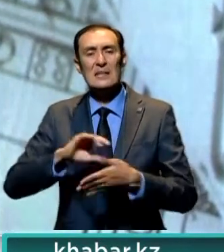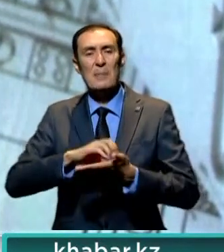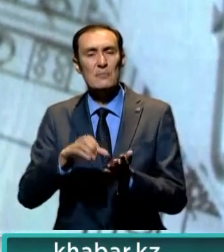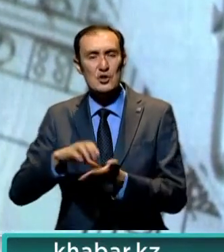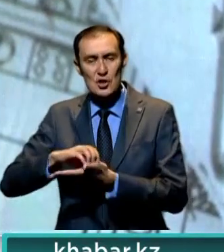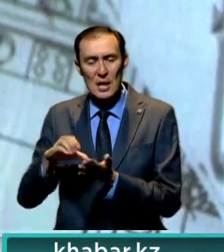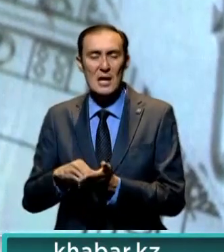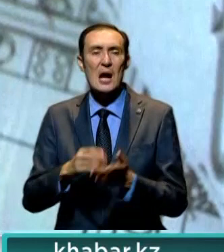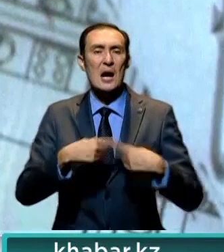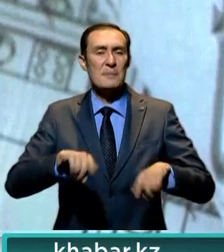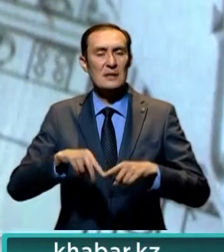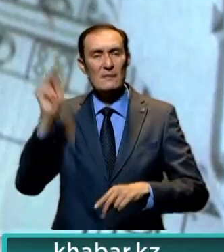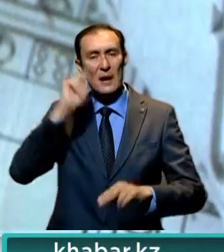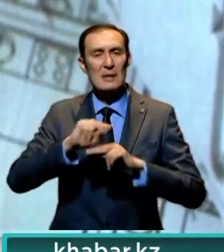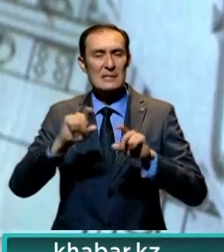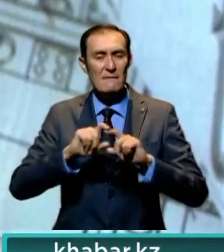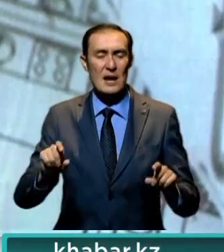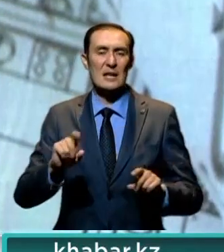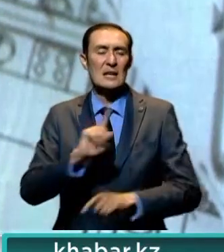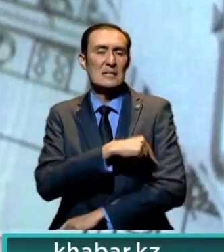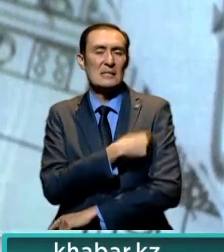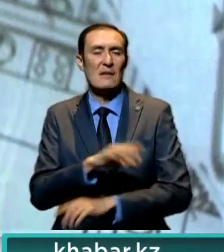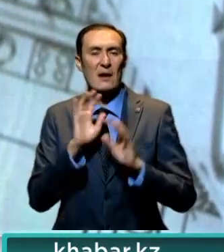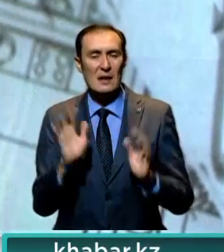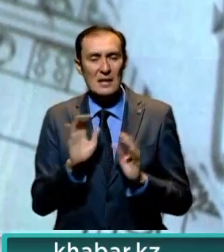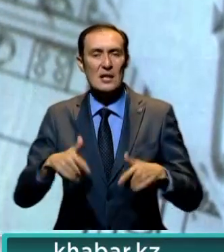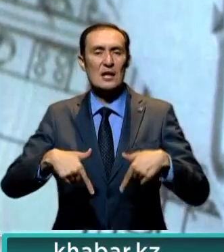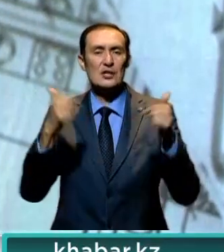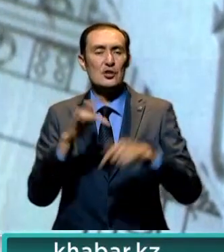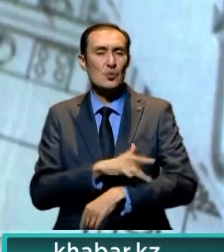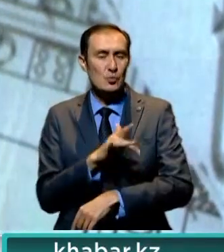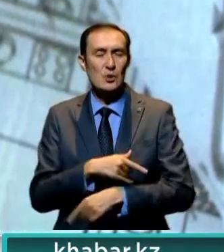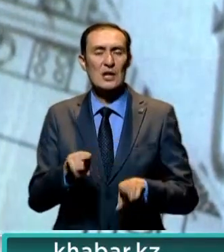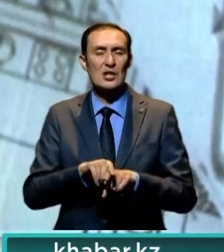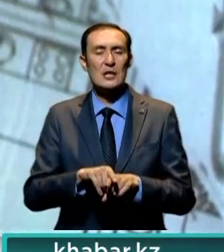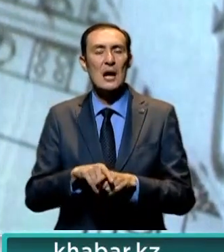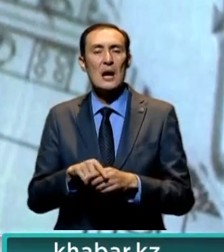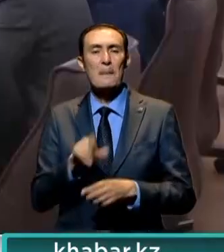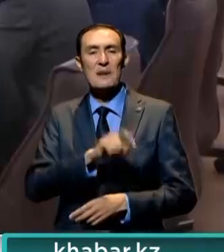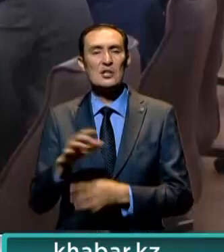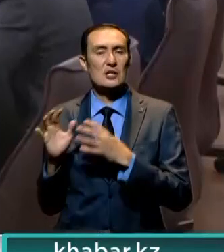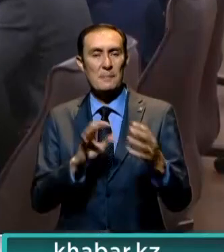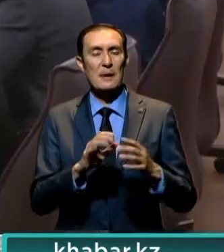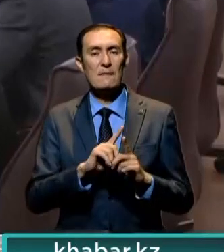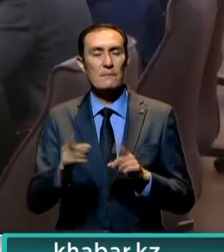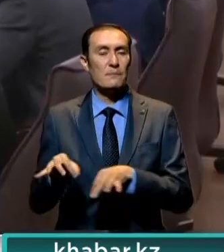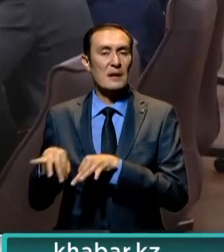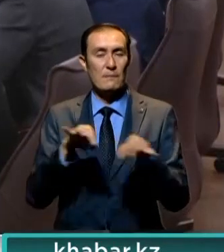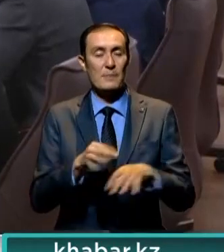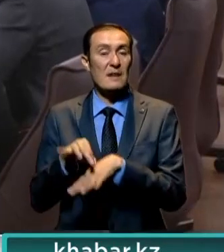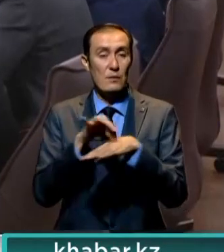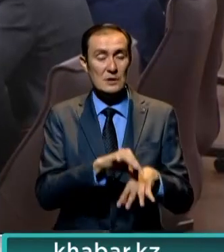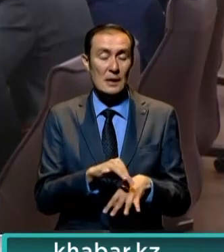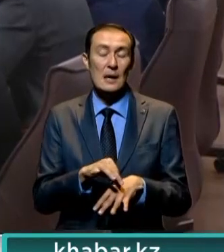помещений, объектов в сфере образования, здравоохранения, гостиничных услуг и пассажирских перевозок. Заместитель министра иностранных